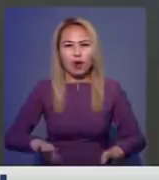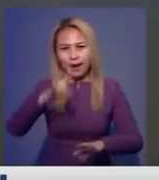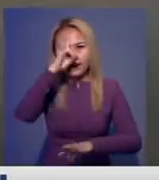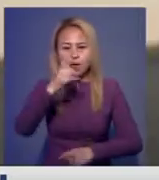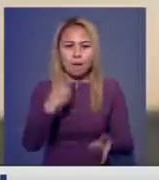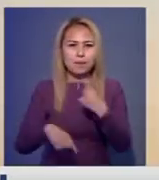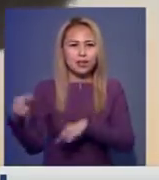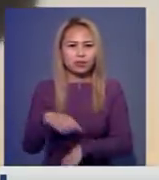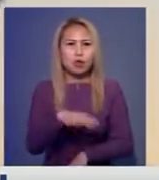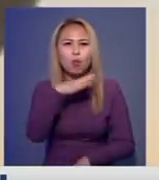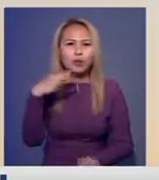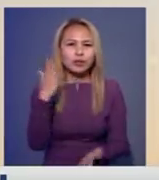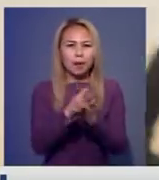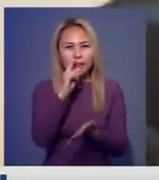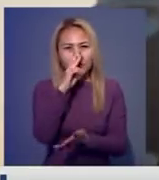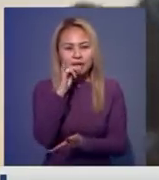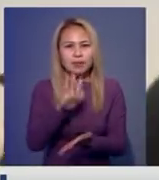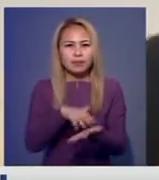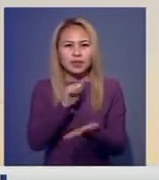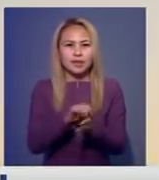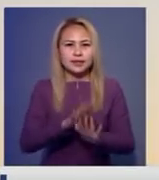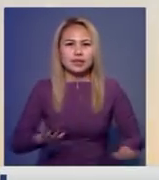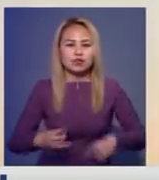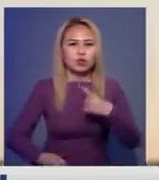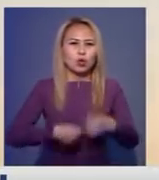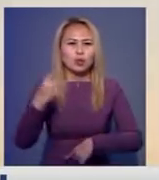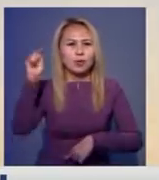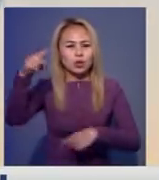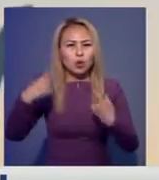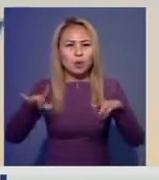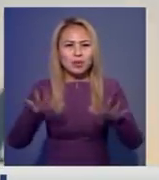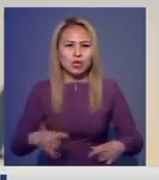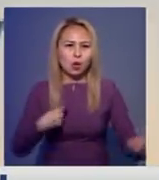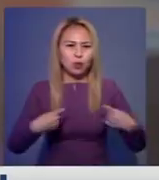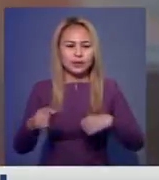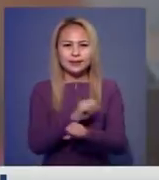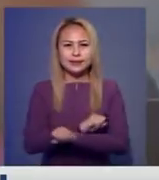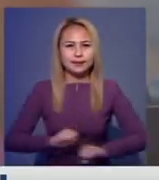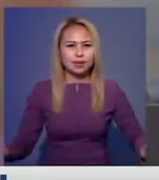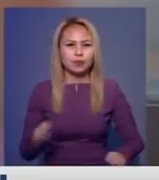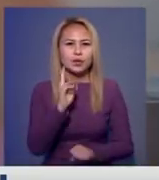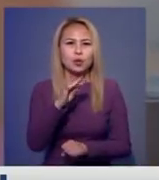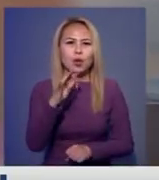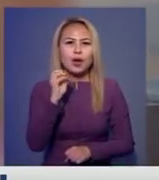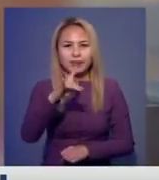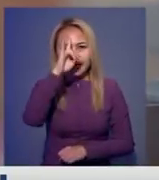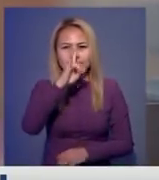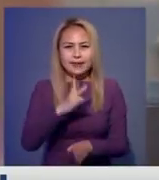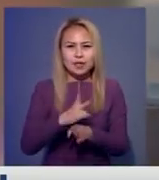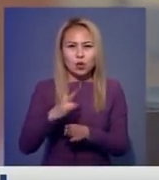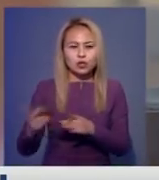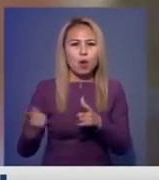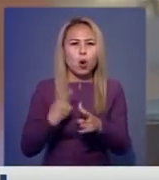оралуда. Олардың жасаған қателігі үшін балалары өзге елде қиналып зардап шекпеуі тиіс. Қасым-Жомарт Тоқаев